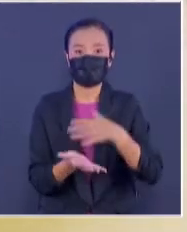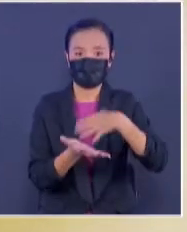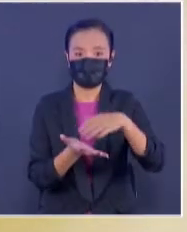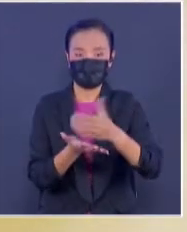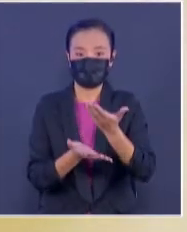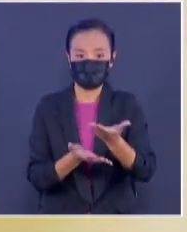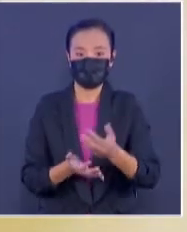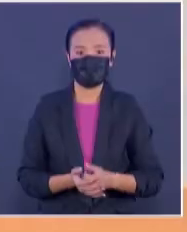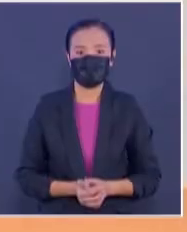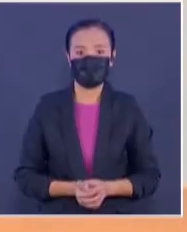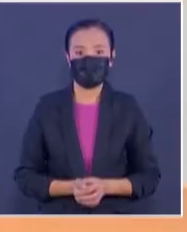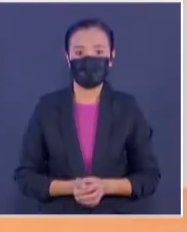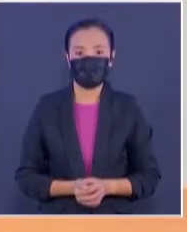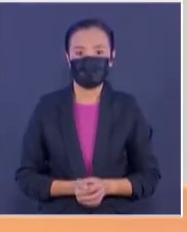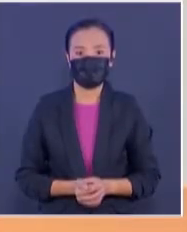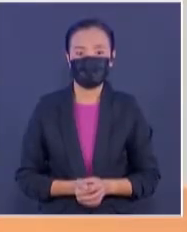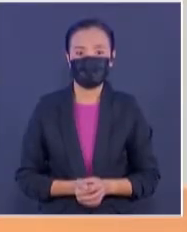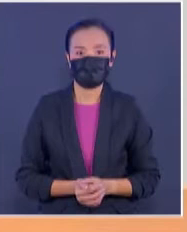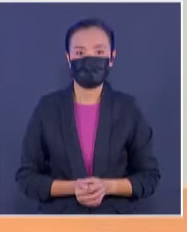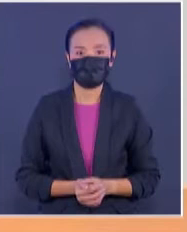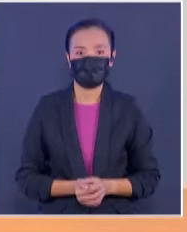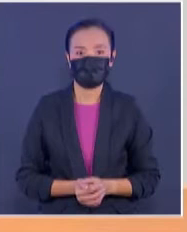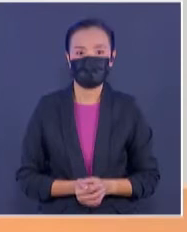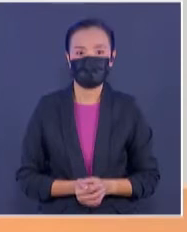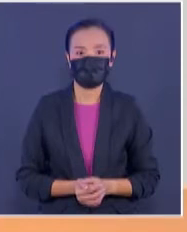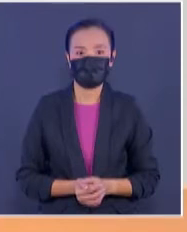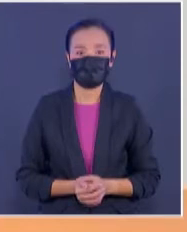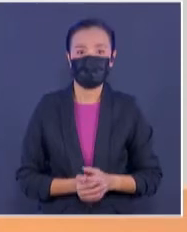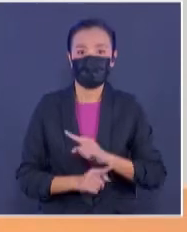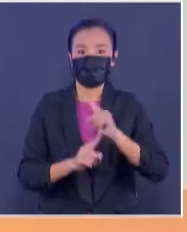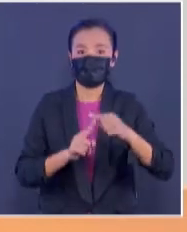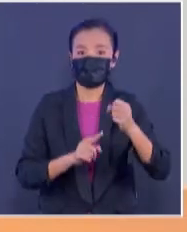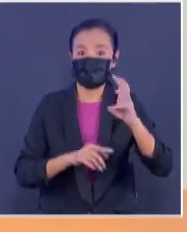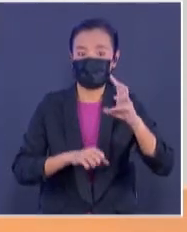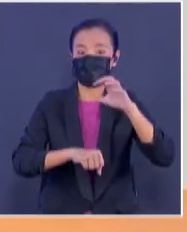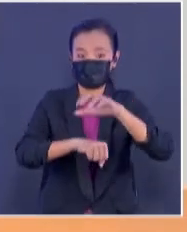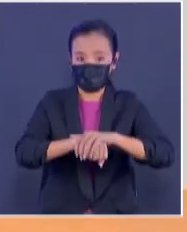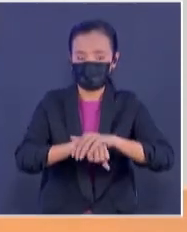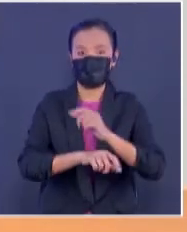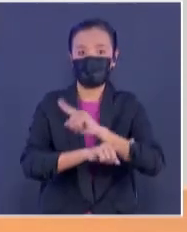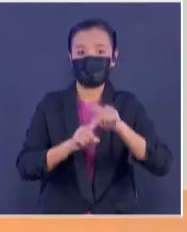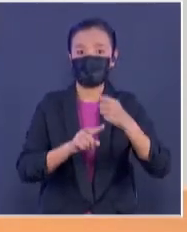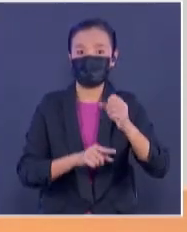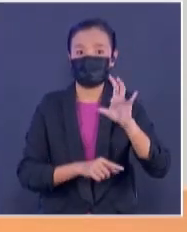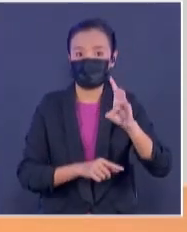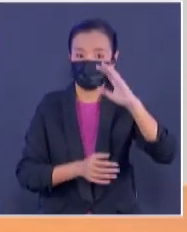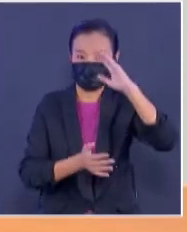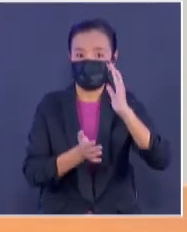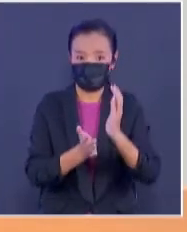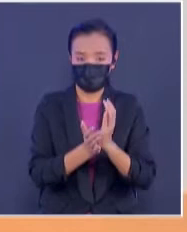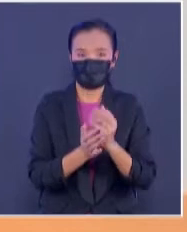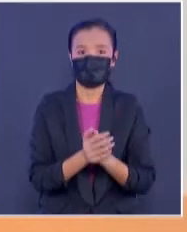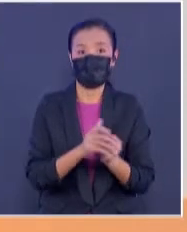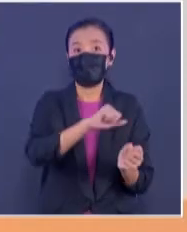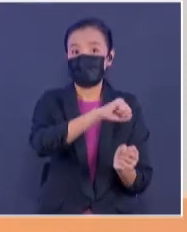จ้าหน้าที่ตำรวจกันหน่อยค่ะ พอรับทราบวันที่16ว่าจับกลุ่มได้แล้ววันที่17นายตำรวจท่านนี้ก็จึงใช้